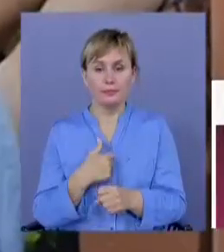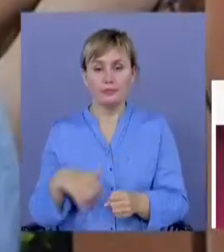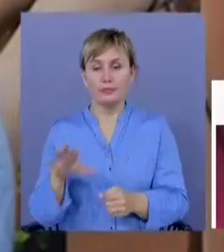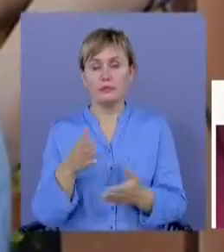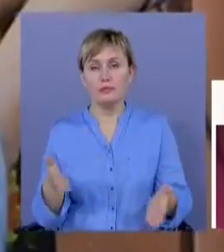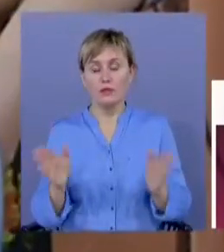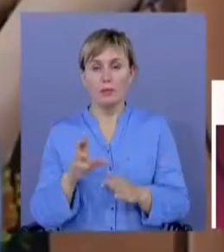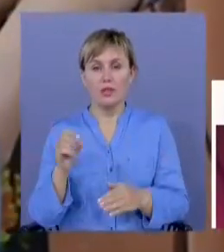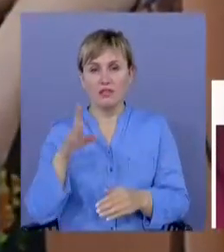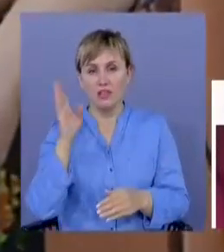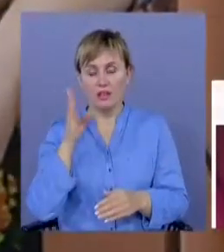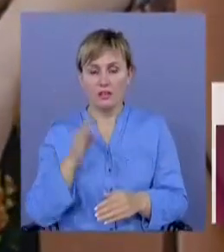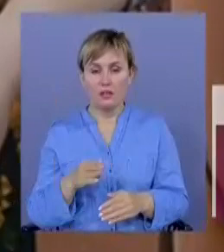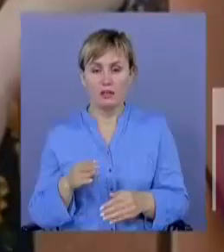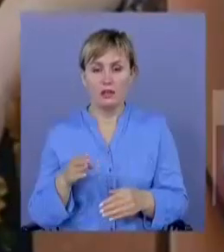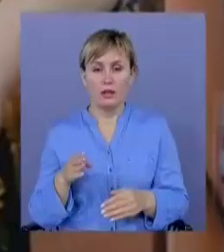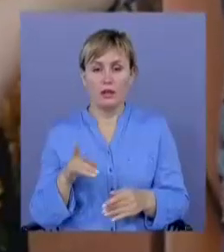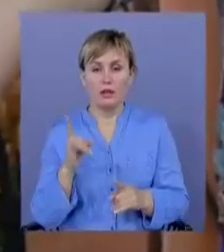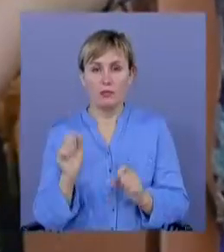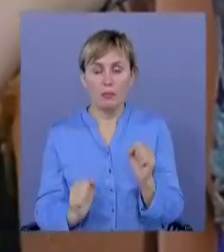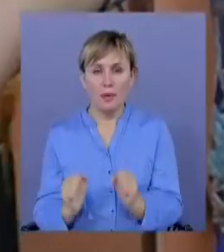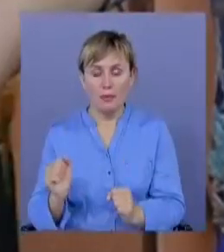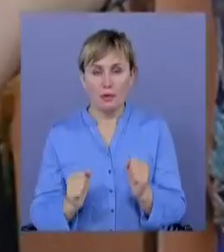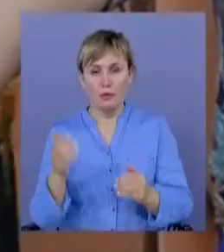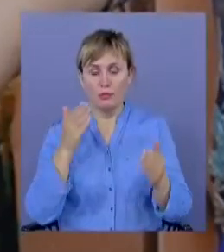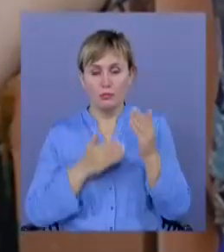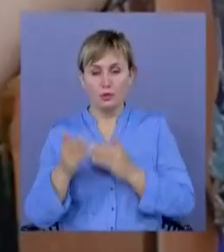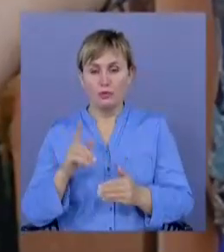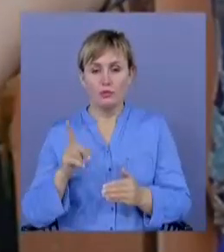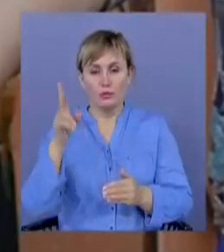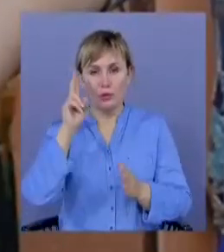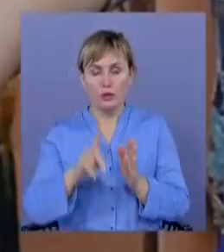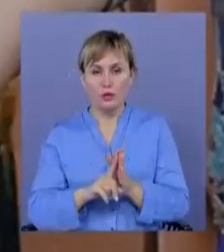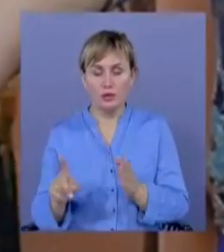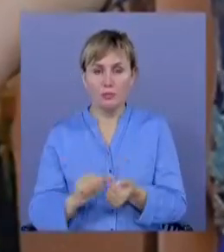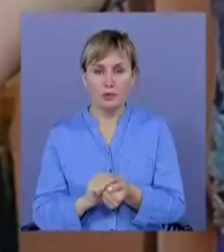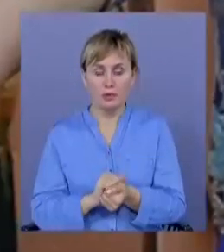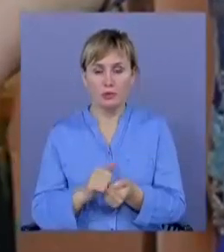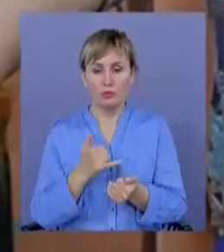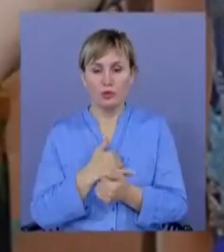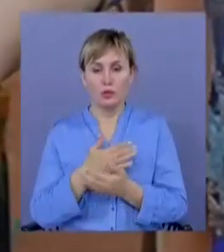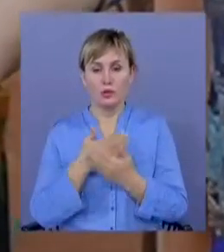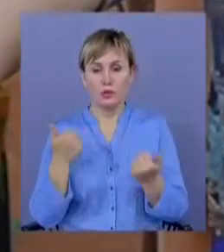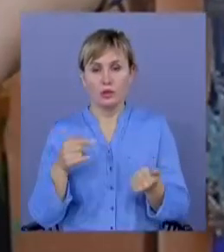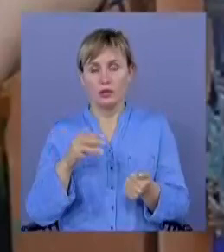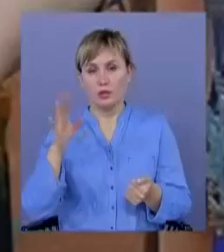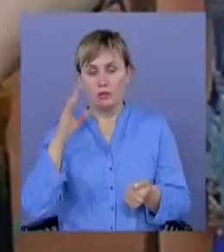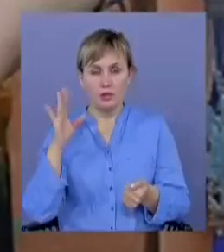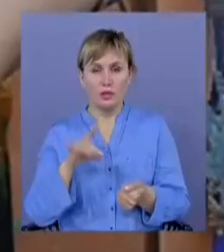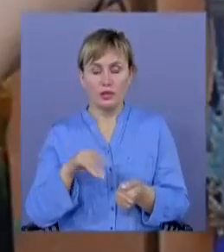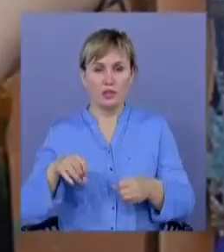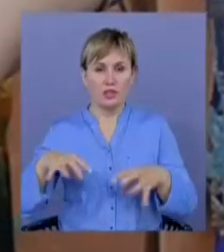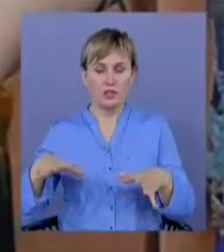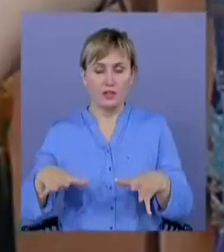без воды. То есть элементарно помыть ребенка, умыть, там, что-то в туалет сходить, постирать, у нас нету сразу ни воды, ни